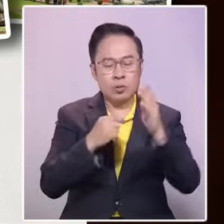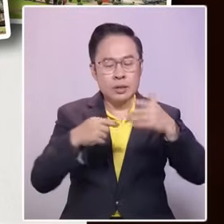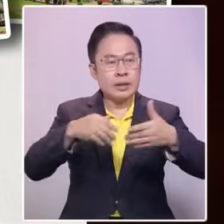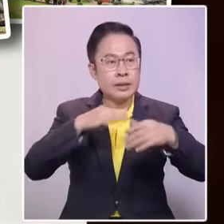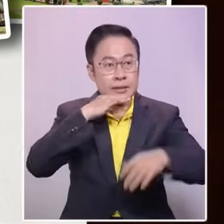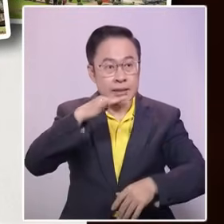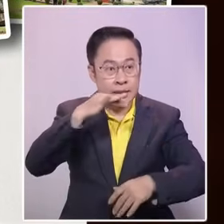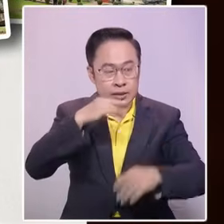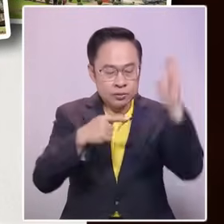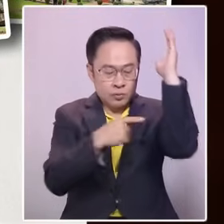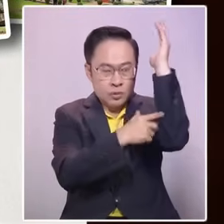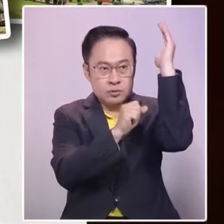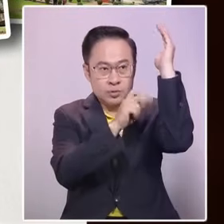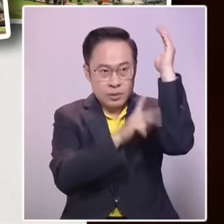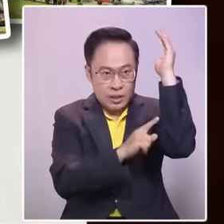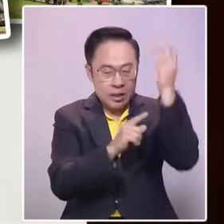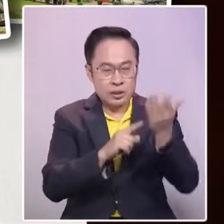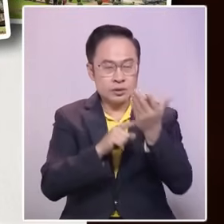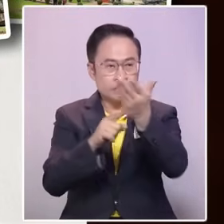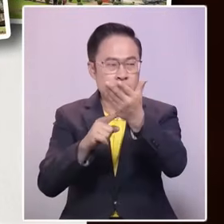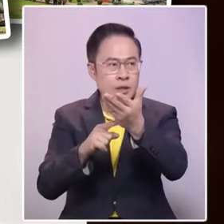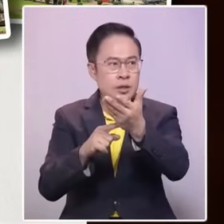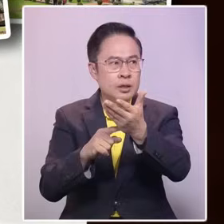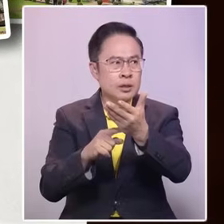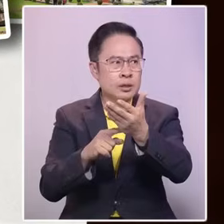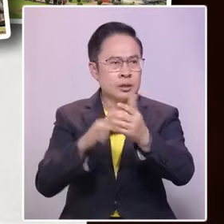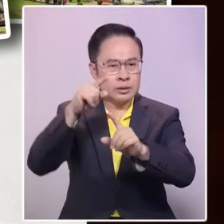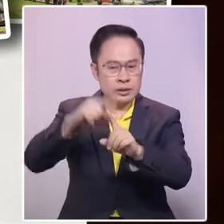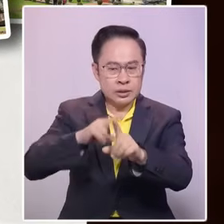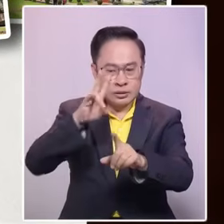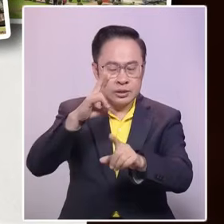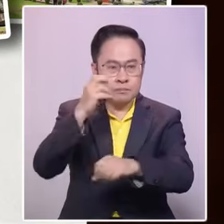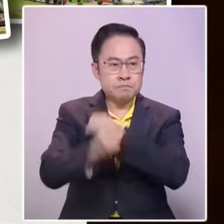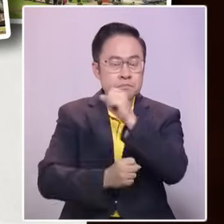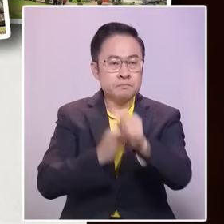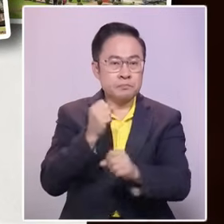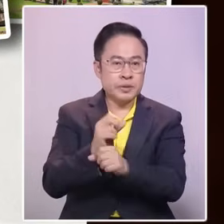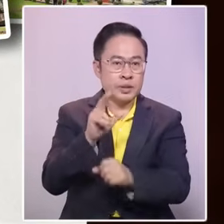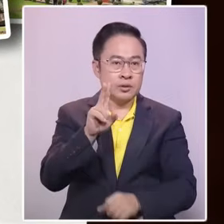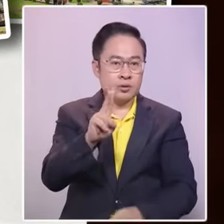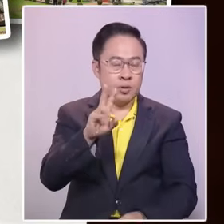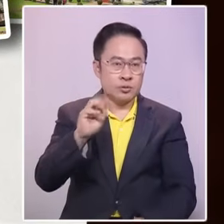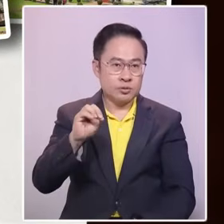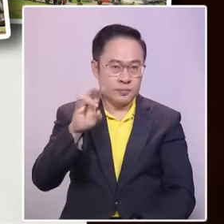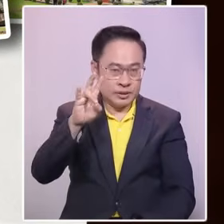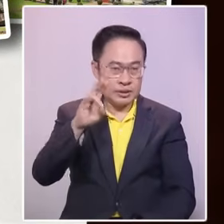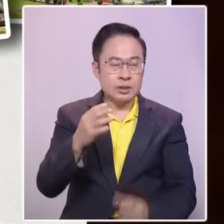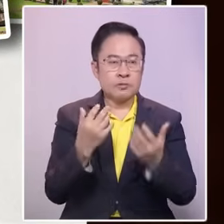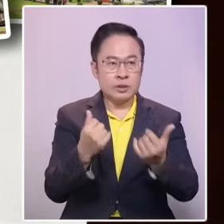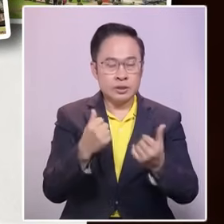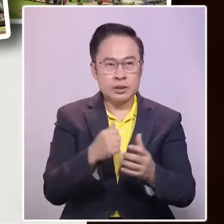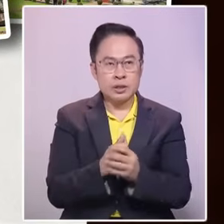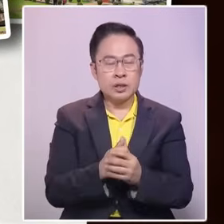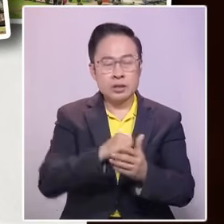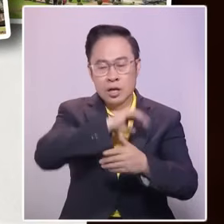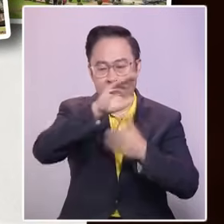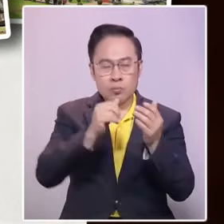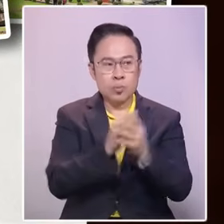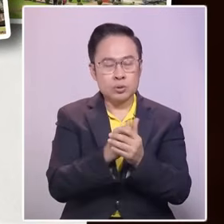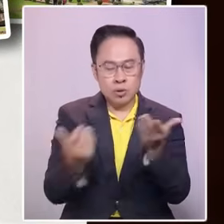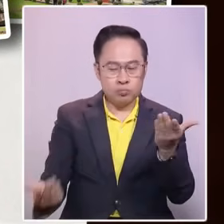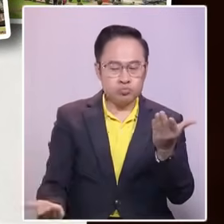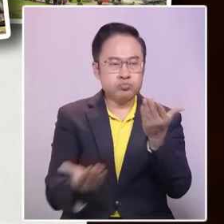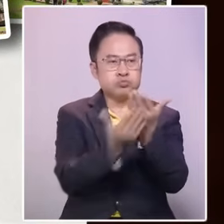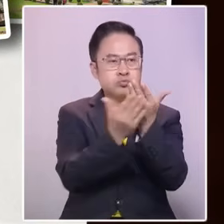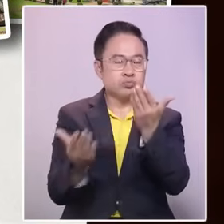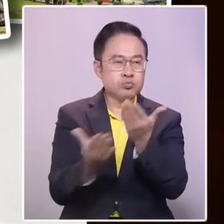เมื่อกรกฎาคมปี 67ล่าสุดก็เพิ่งจะได้รับการพิจารณาจากคณะกรรมการมรดกโลกเข้าสู่บัญชีรายชื่อเบื้องต้นนะครับใน